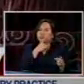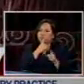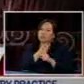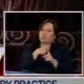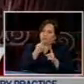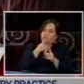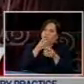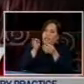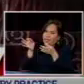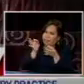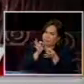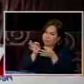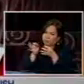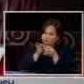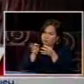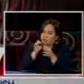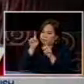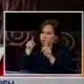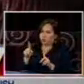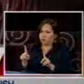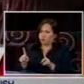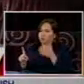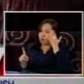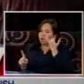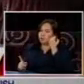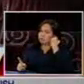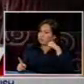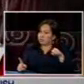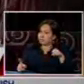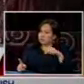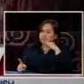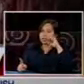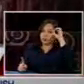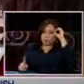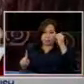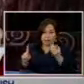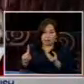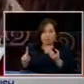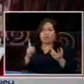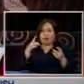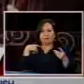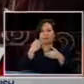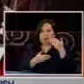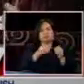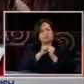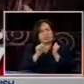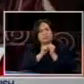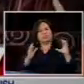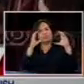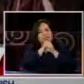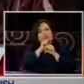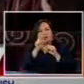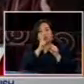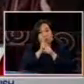ipapa-explain muna. Opo. Yung litigant concerned na hindi sumunod, so may due process din po. In short, sa madaling salita po,